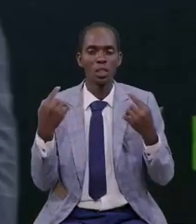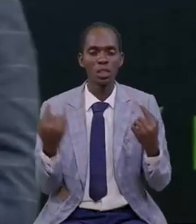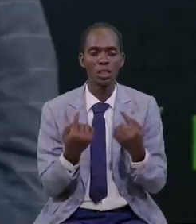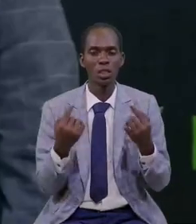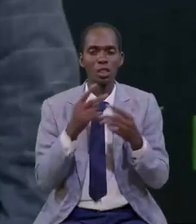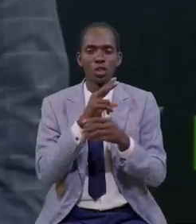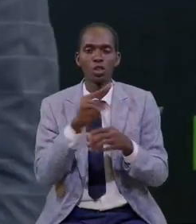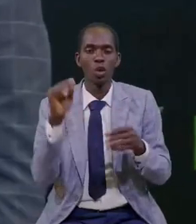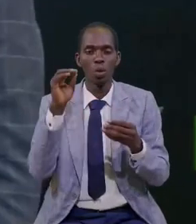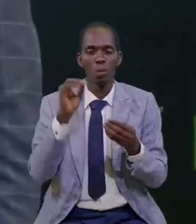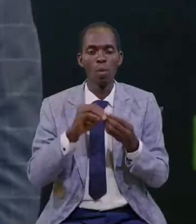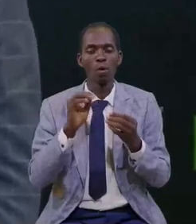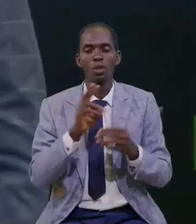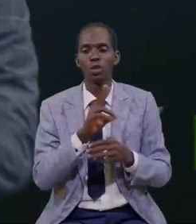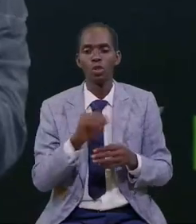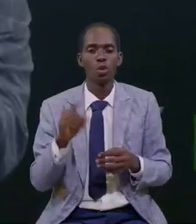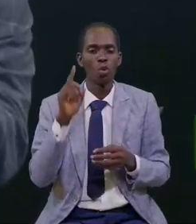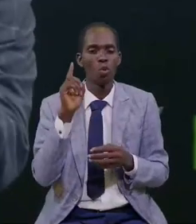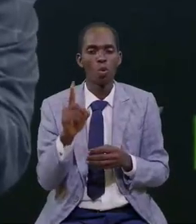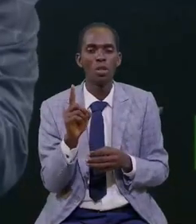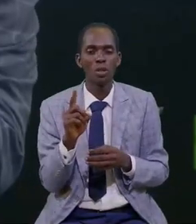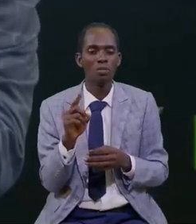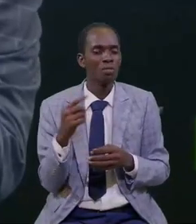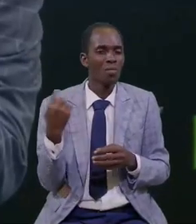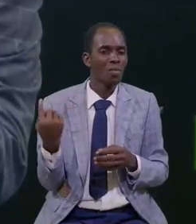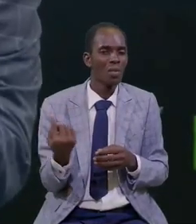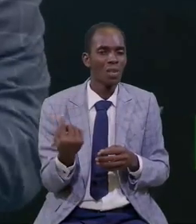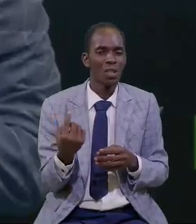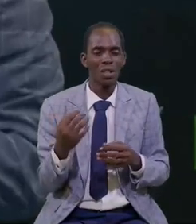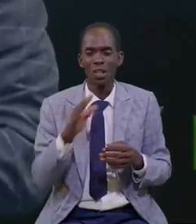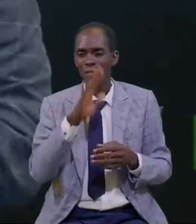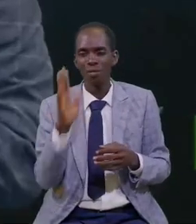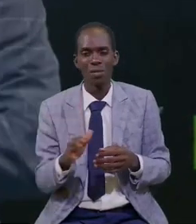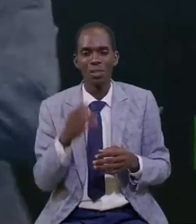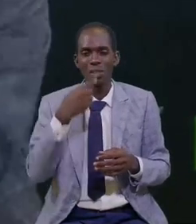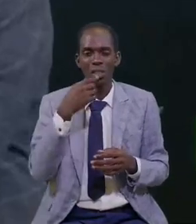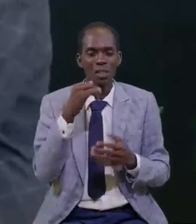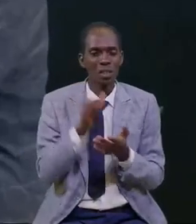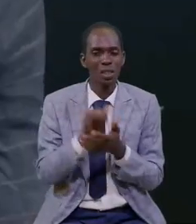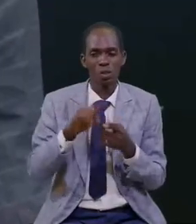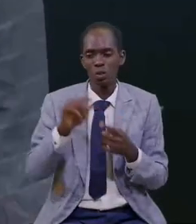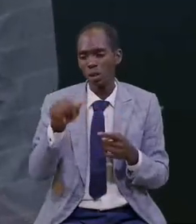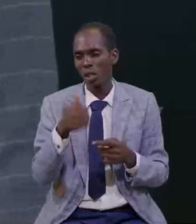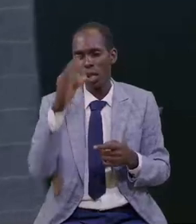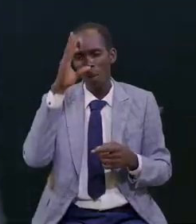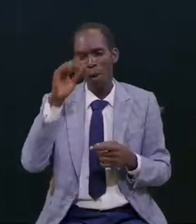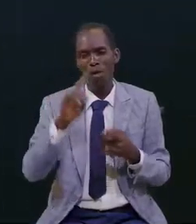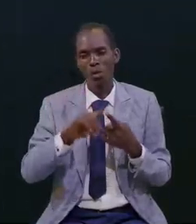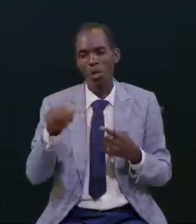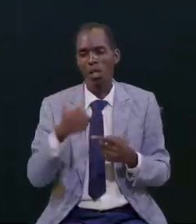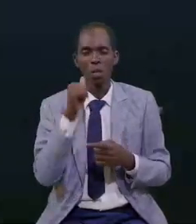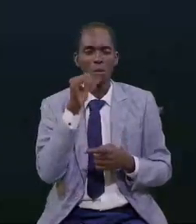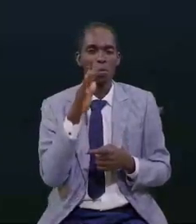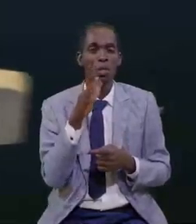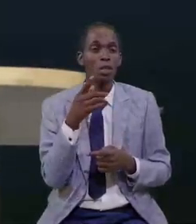plus personne ne pouvait jamais dire à aucun à un homme à une femme les